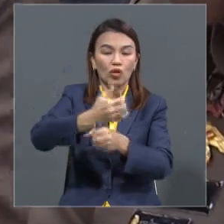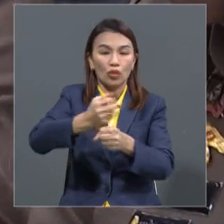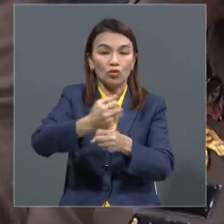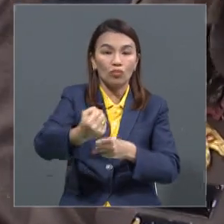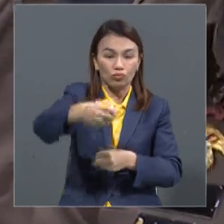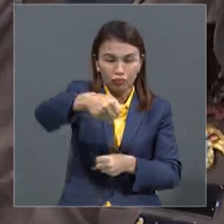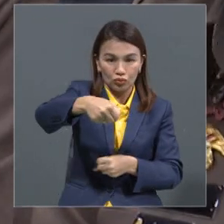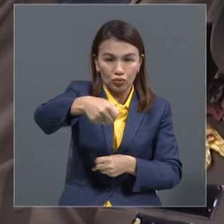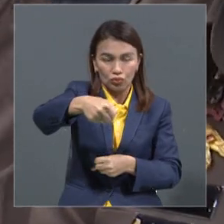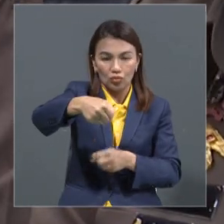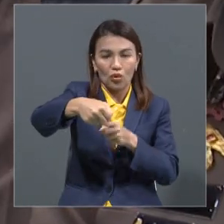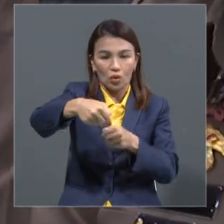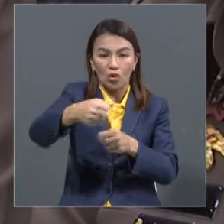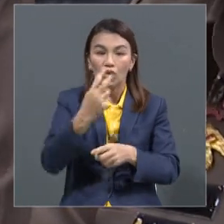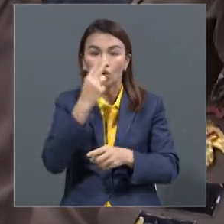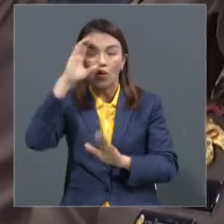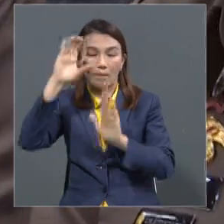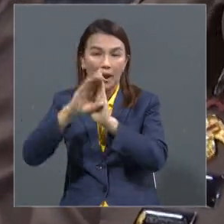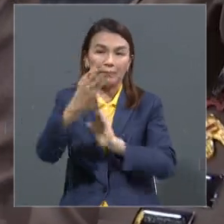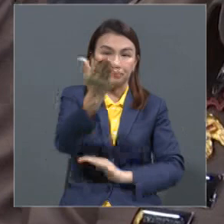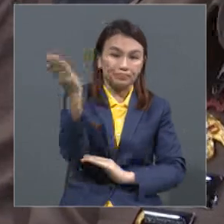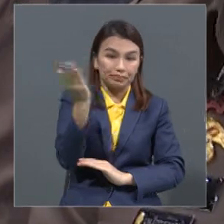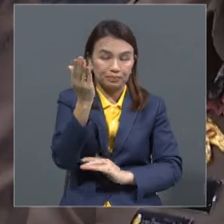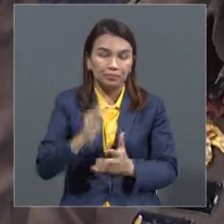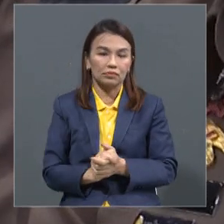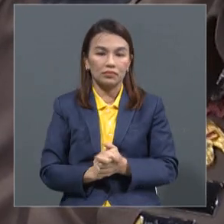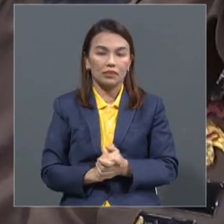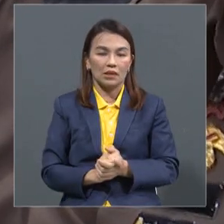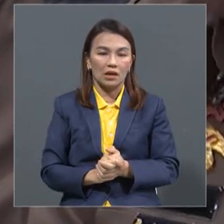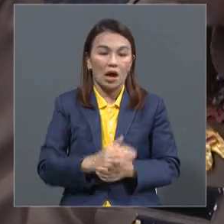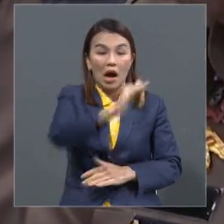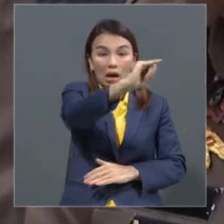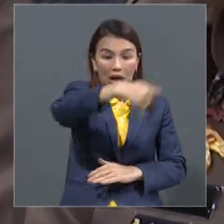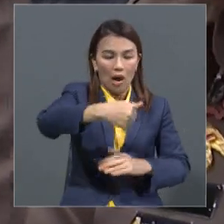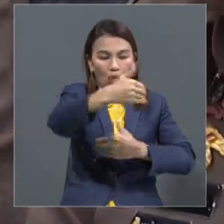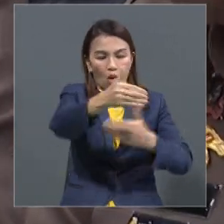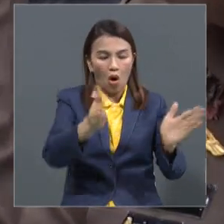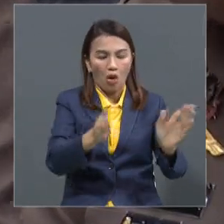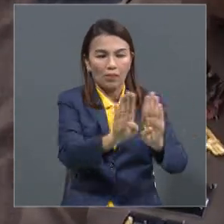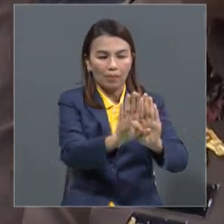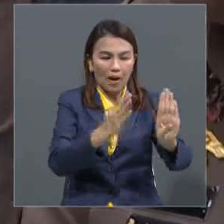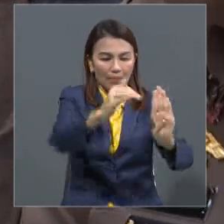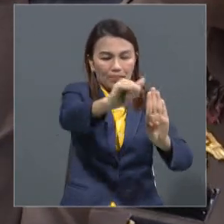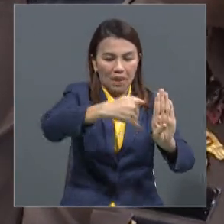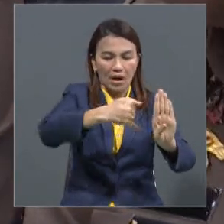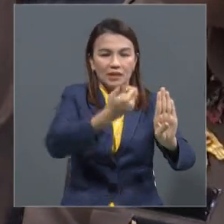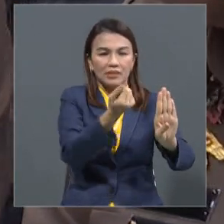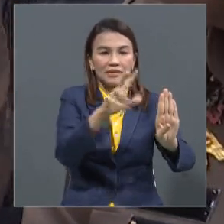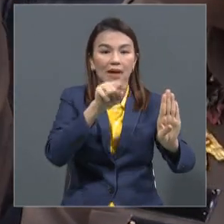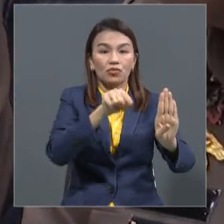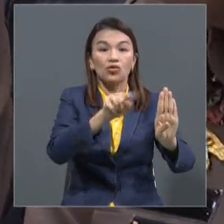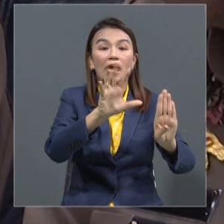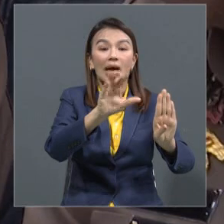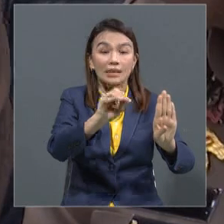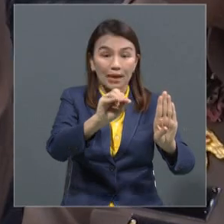อยู่ในพื้นที่เเหเดี๋ยวผมจะให้ภาพดูเข้าไปในห้องในห่วงเวลา 1.57และออกมานั่นคือจุดส